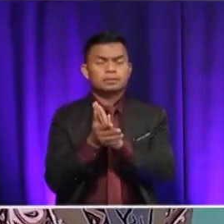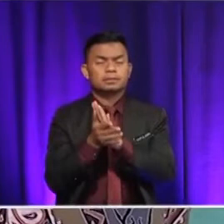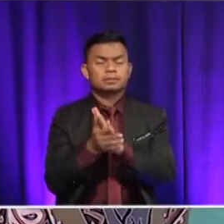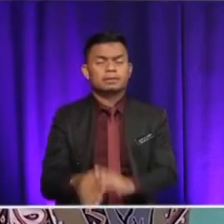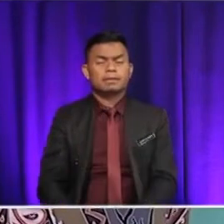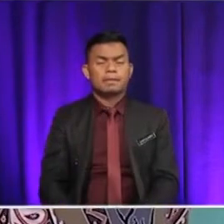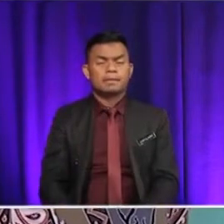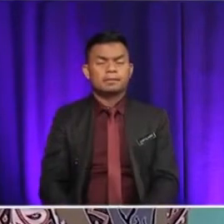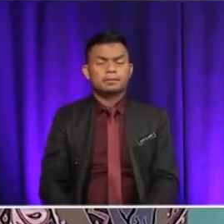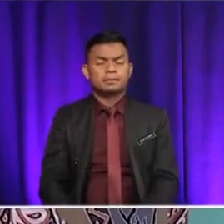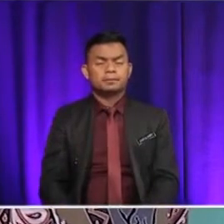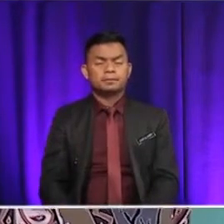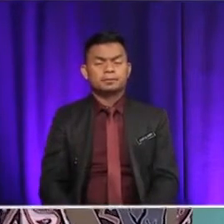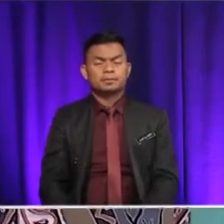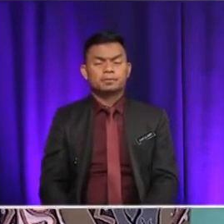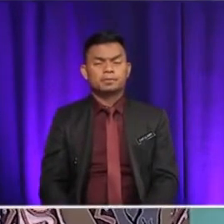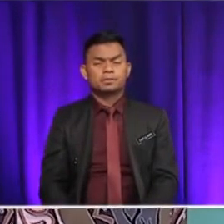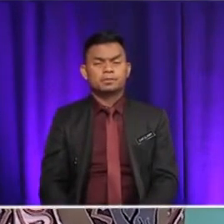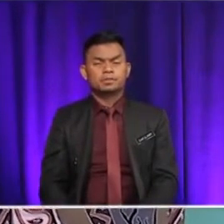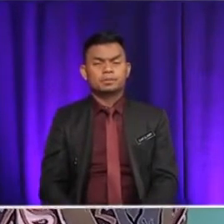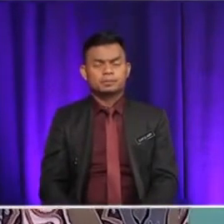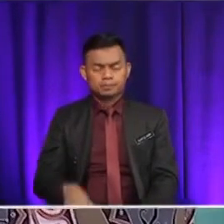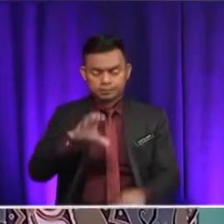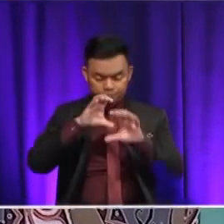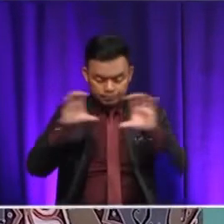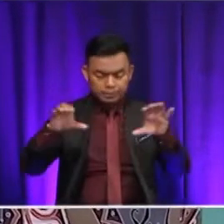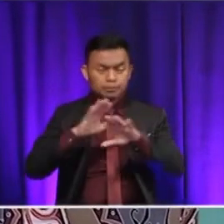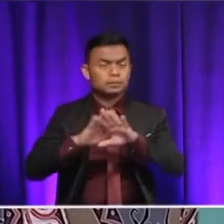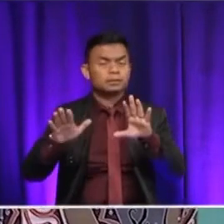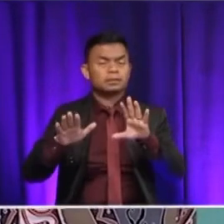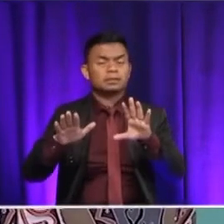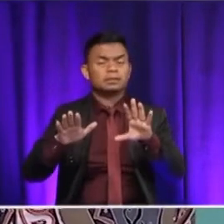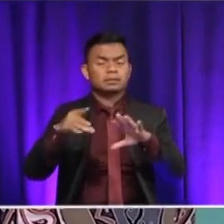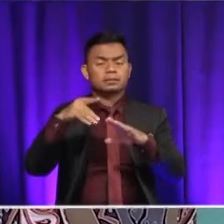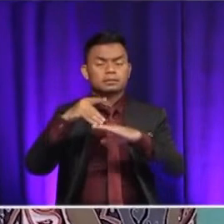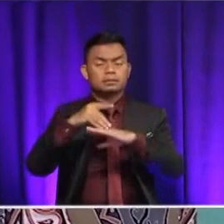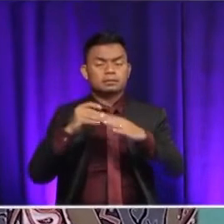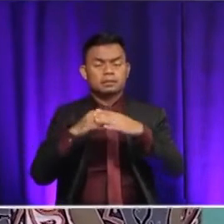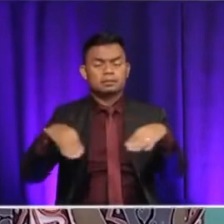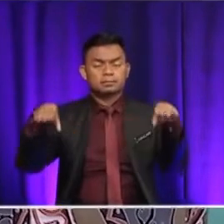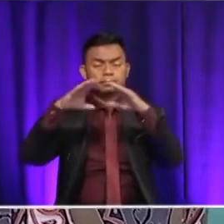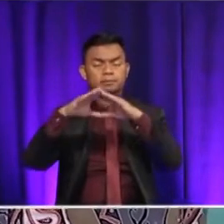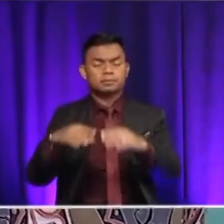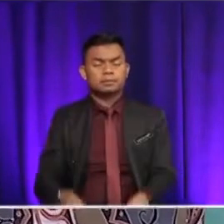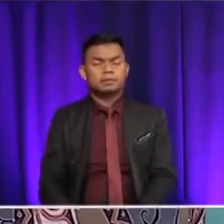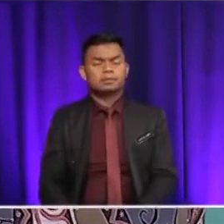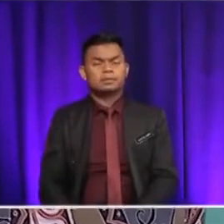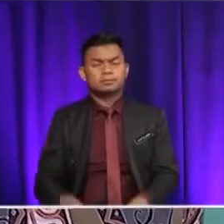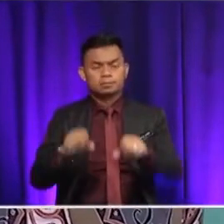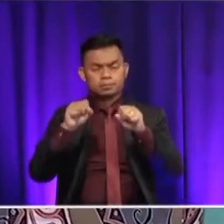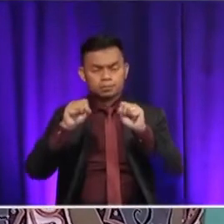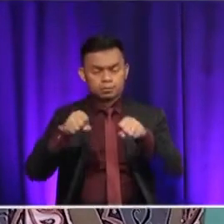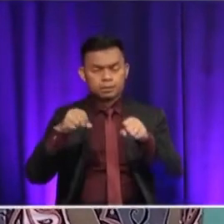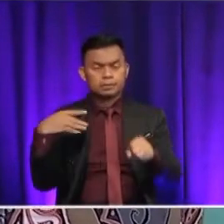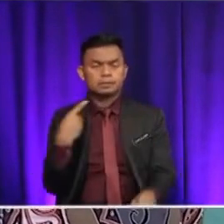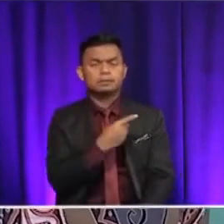kita biasa kita akan pipe tu di dalam tu, lepas tu baru kita lepa ruang tu. Mungkin juga simen mortar tu dah masuk dalam